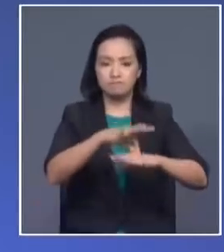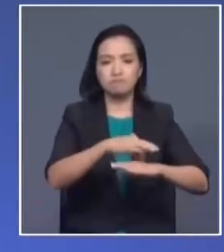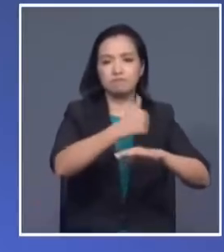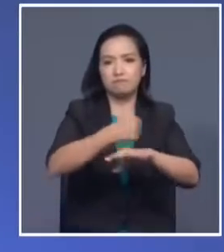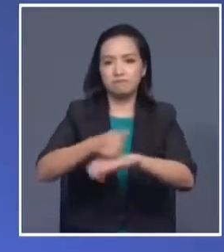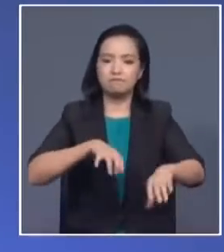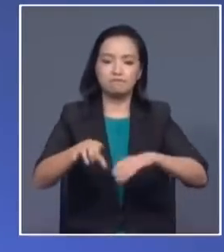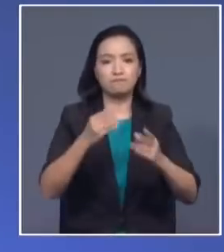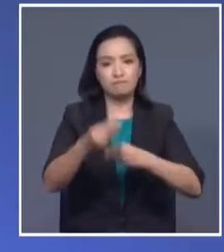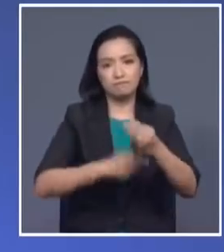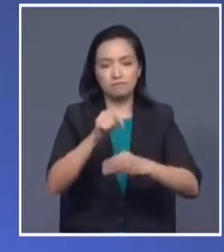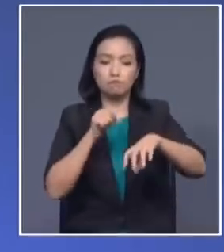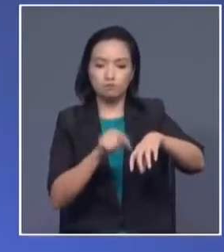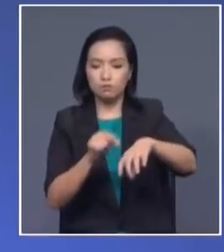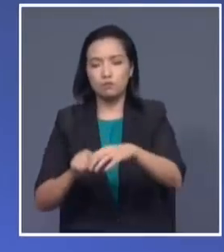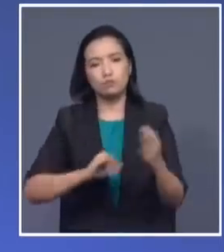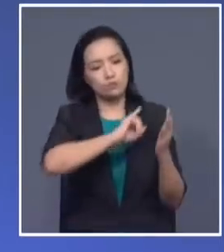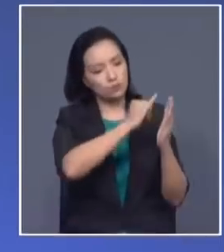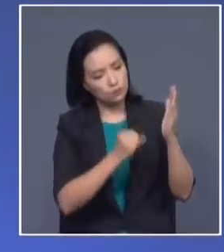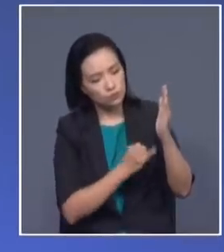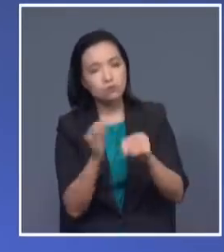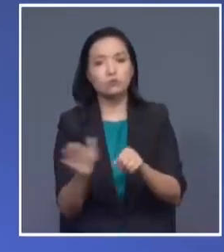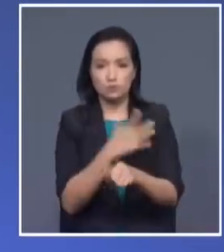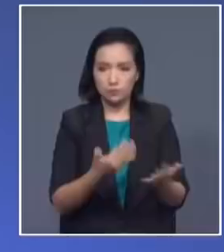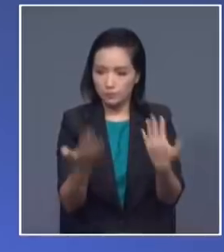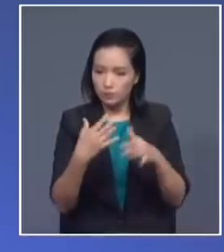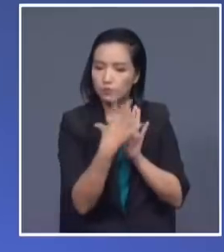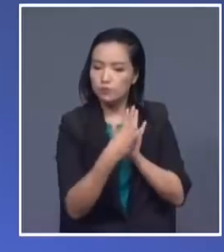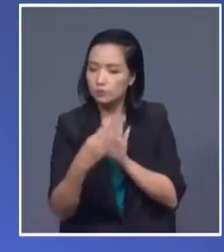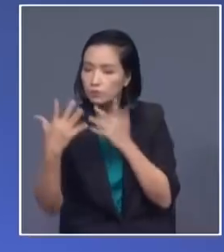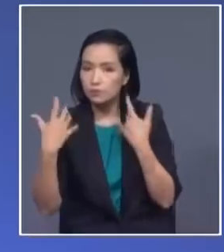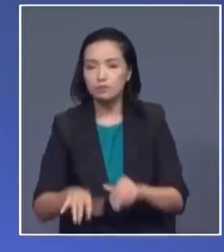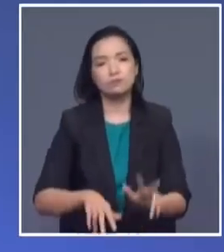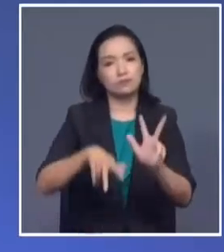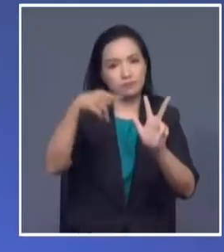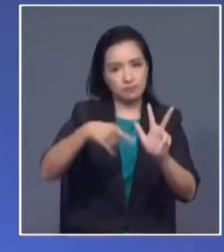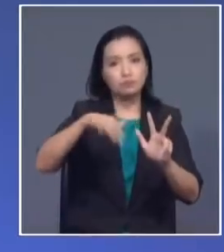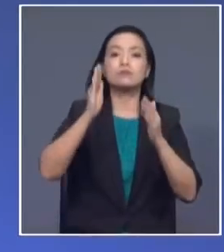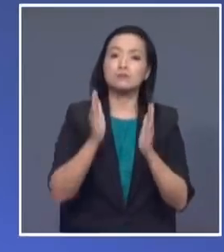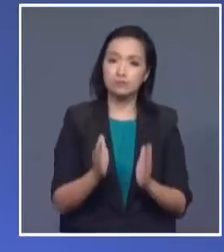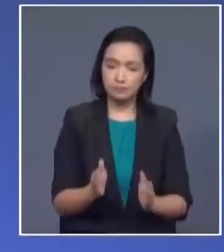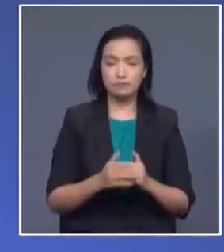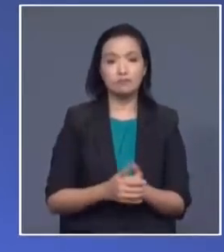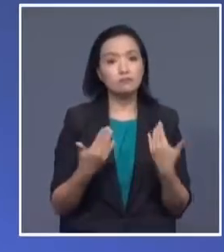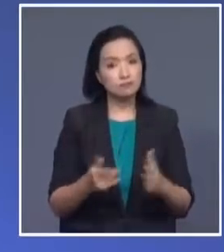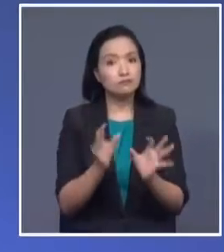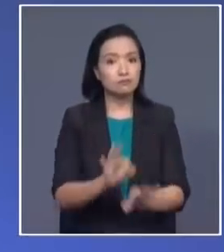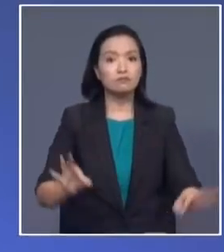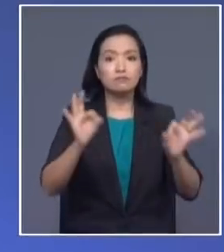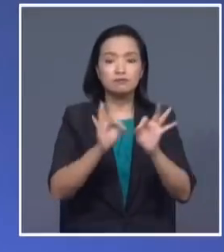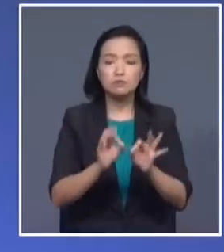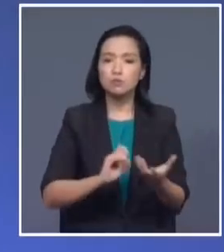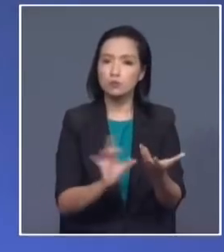ารัฐครบทุกจังหวัดแล้วรวมทั้งเรียกมาอบรมแล้ว25จังหวัด 3,000 กว่าคนนอกจากนี้ยังให้ความสำคัญกับ